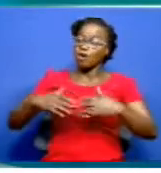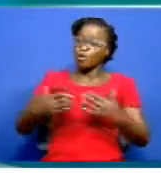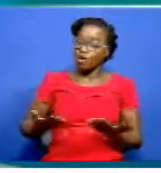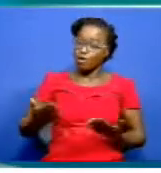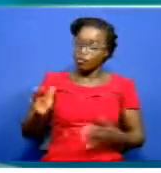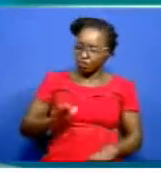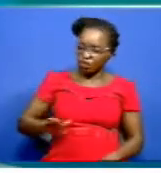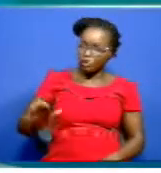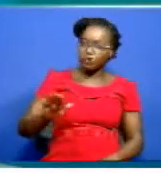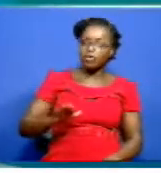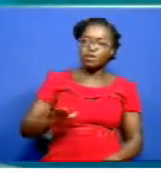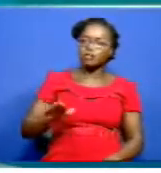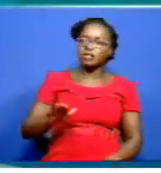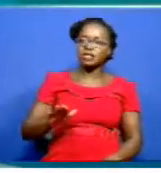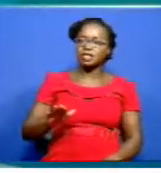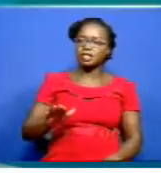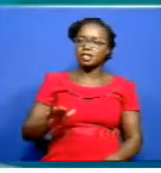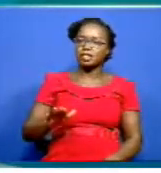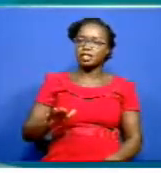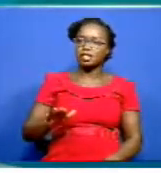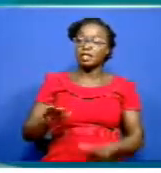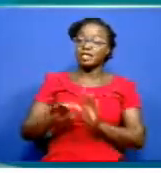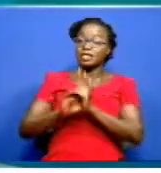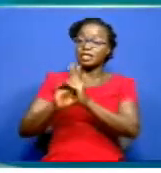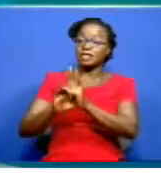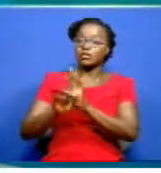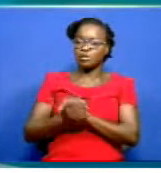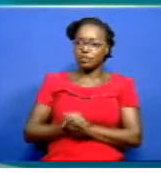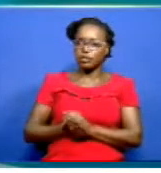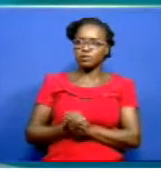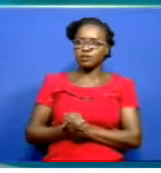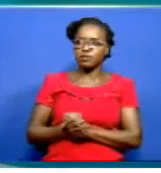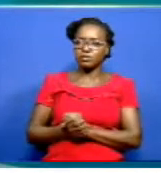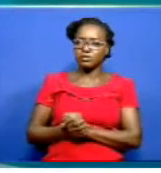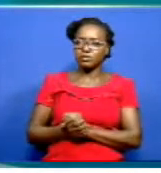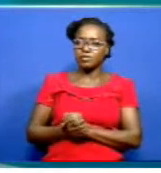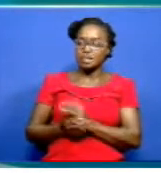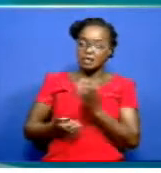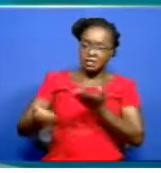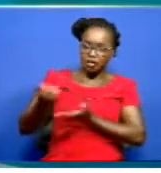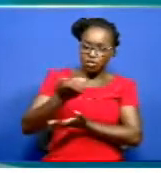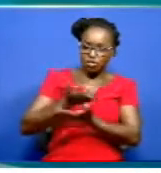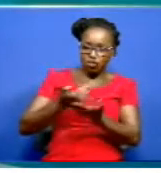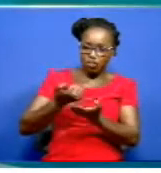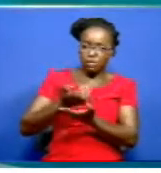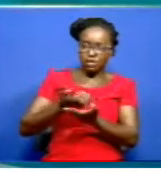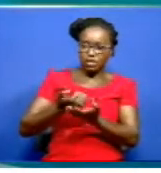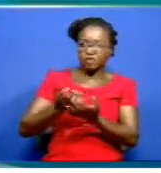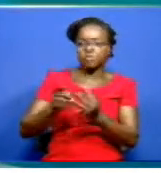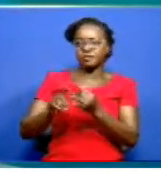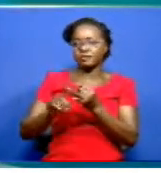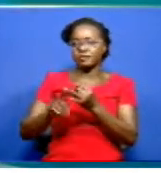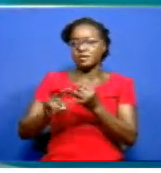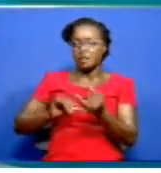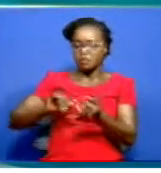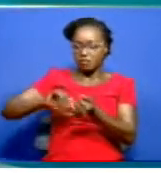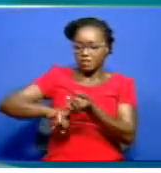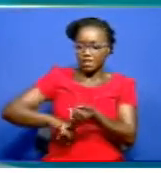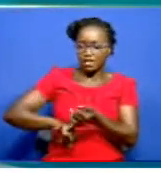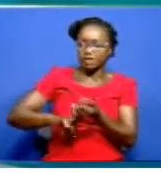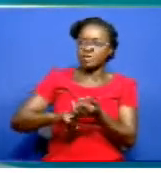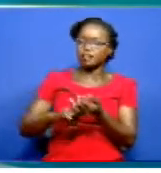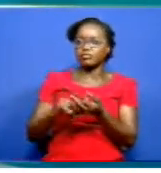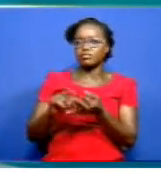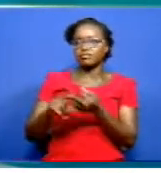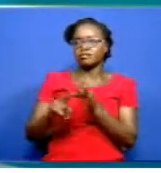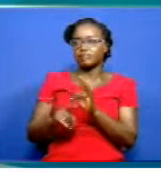mazingira aliyo katikati. Kwa mfano, kuna hali ya kiuchumi, kuna hali ya ndoa, kuna hali